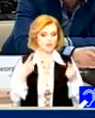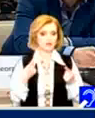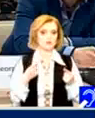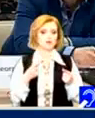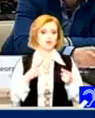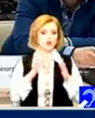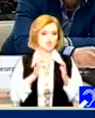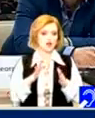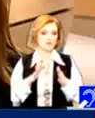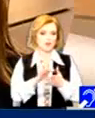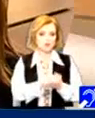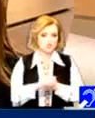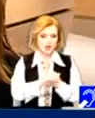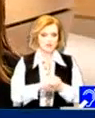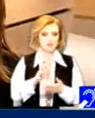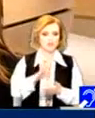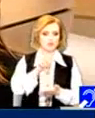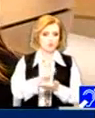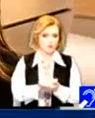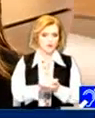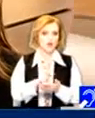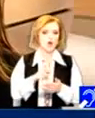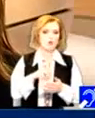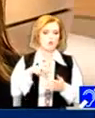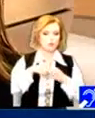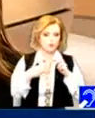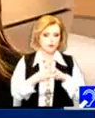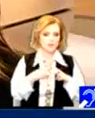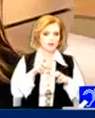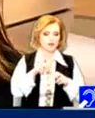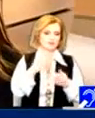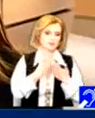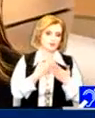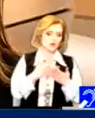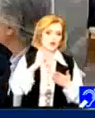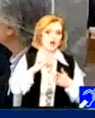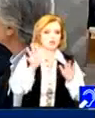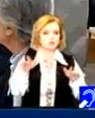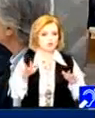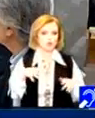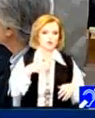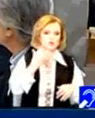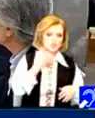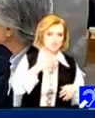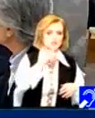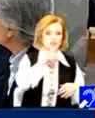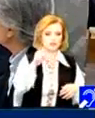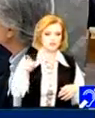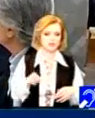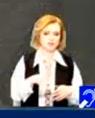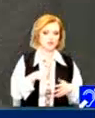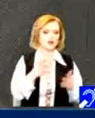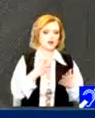cu suportul Expert Group. Există o lipsă de comunicare și o lipsă de participare din vari motive. Evenimentul a fost